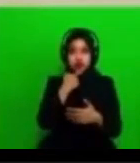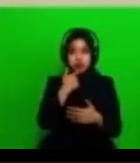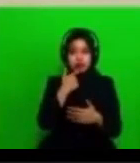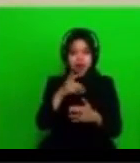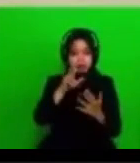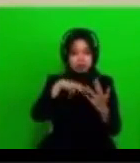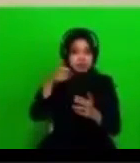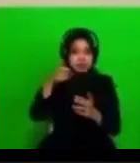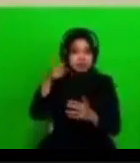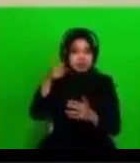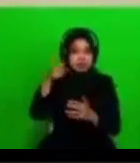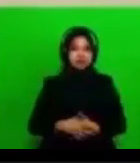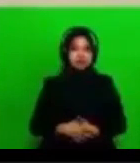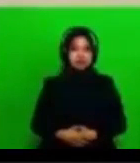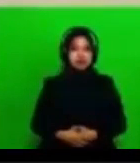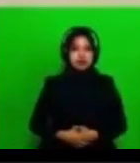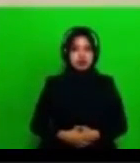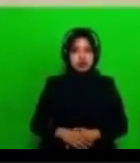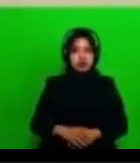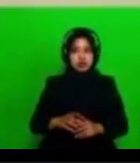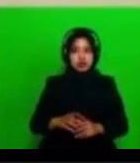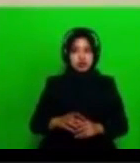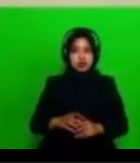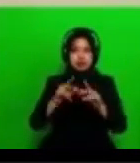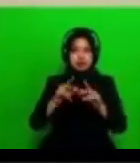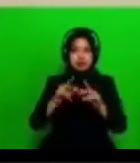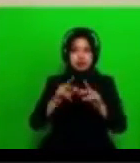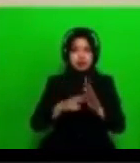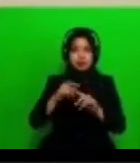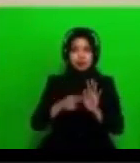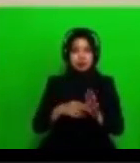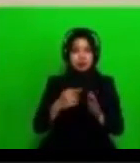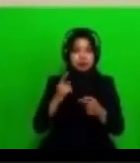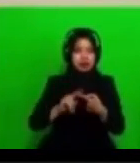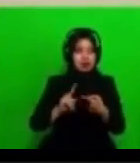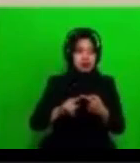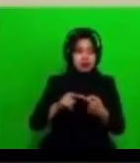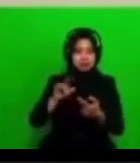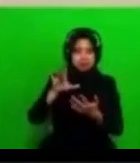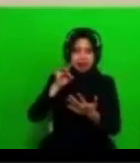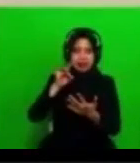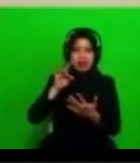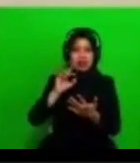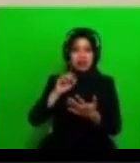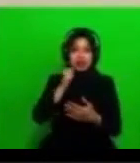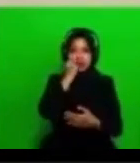coba bacakan ya kan. Karena tadi kan sudah sempat dipancing. Pertama dipancing sama